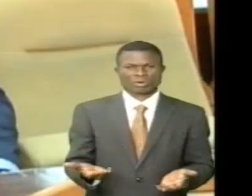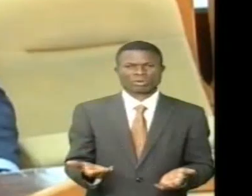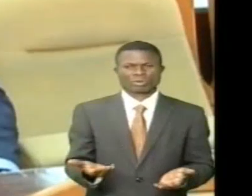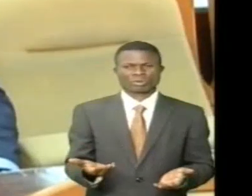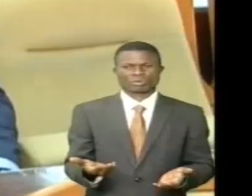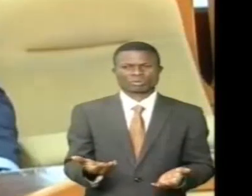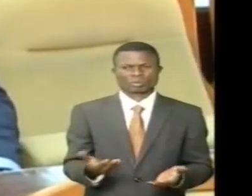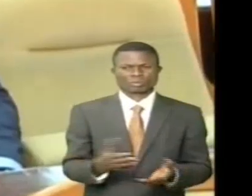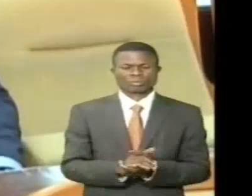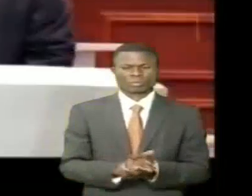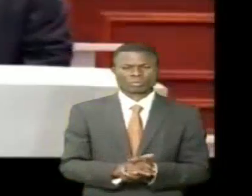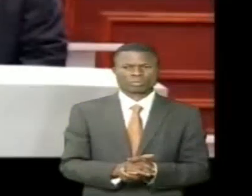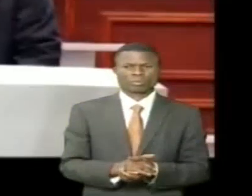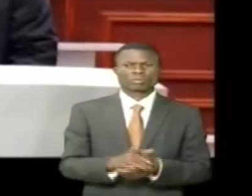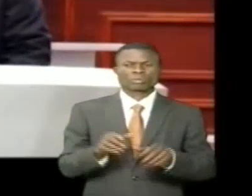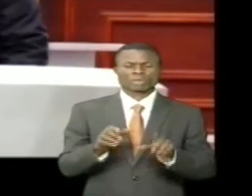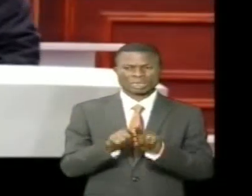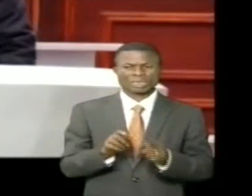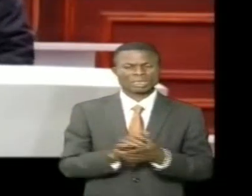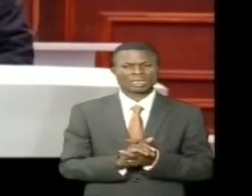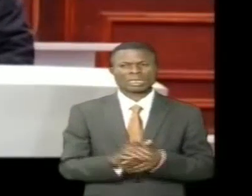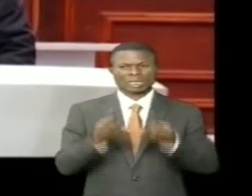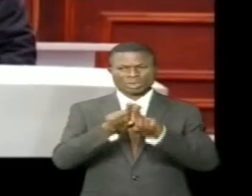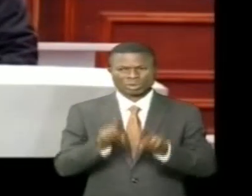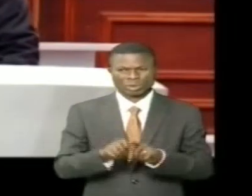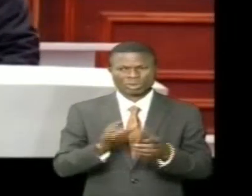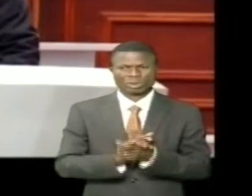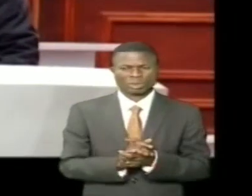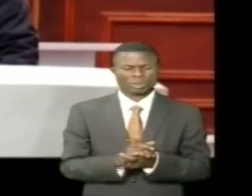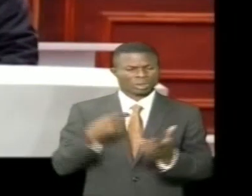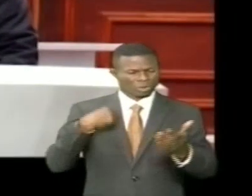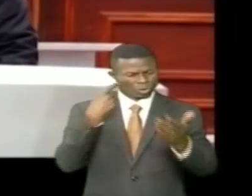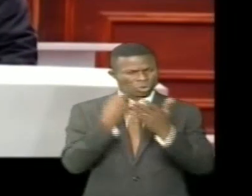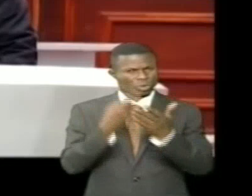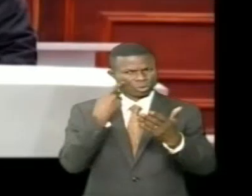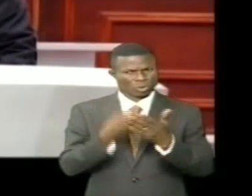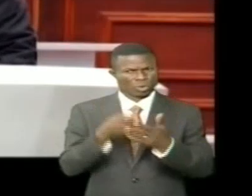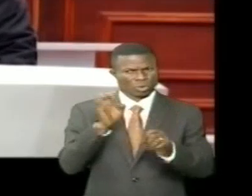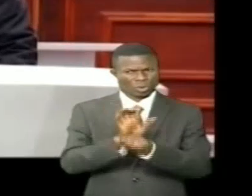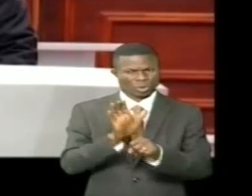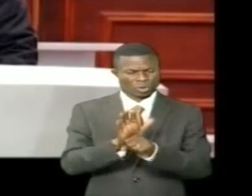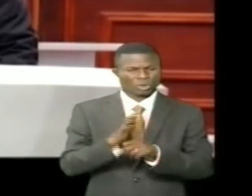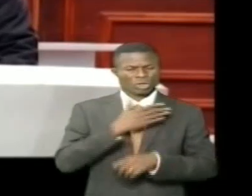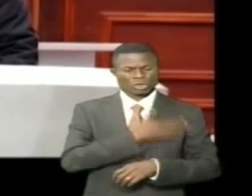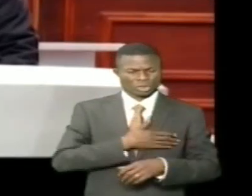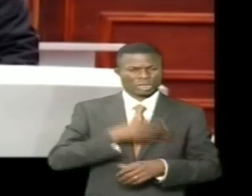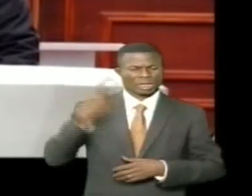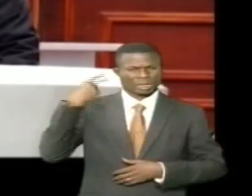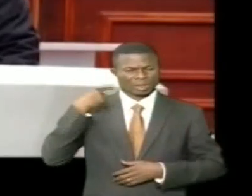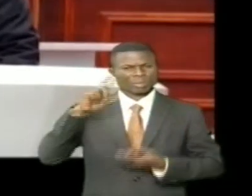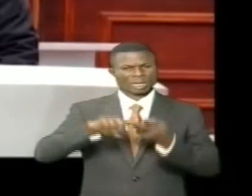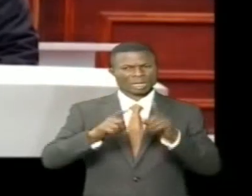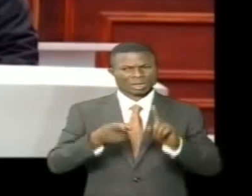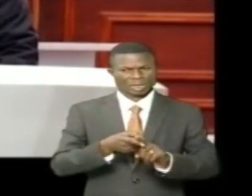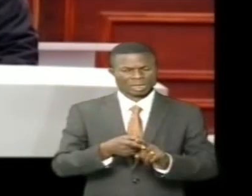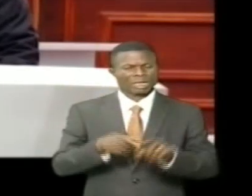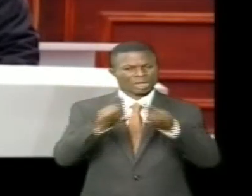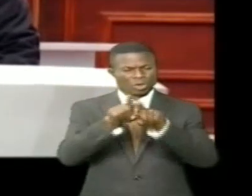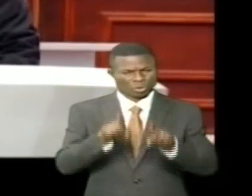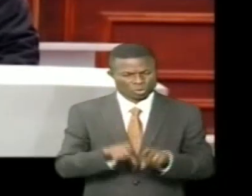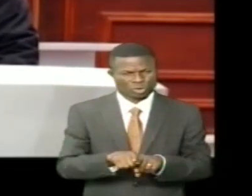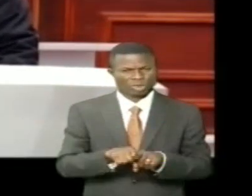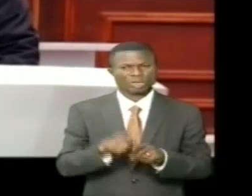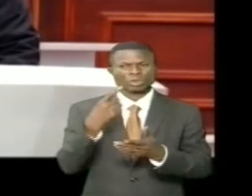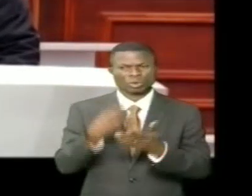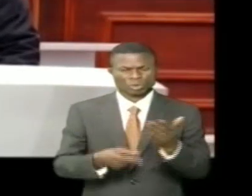Ça fait froid au dos. Vous l'aurez remarqué, honorable député, chers collègues. Aussi,